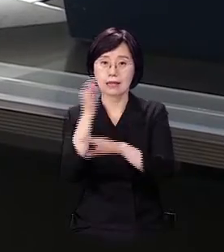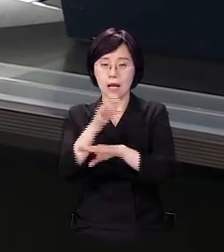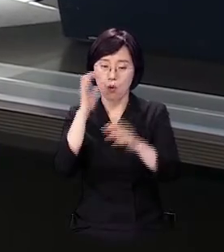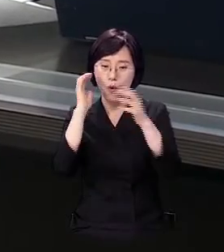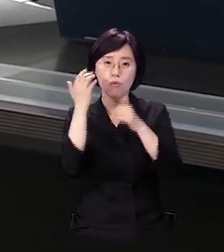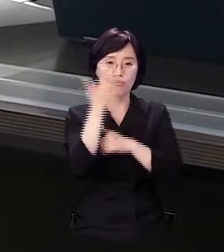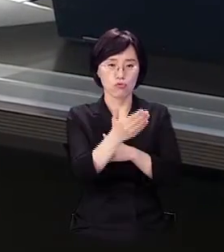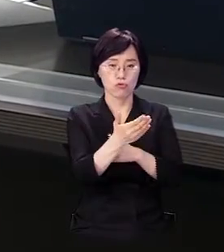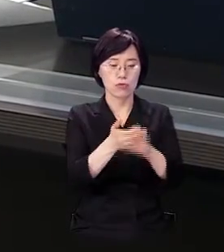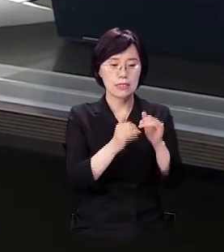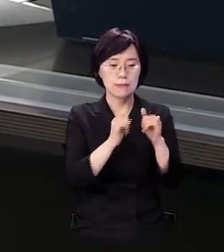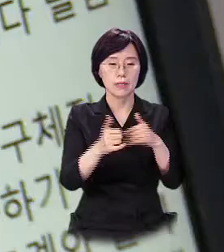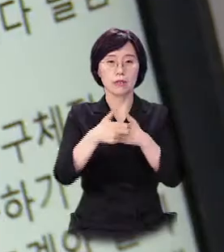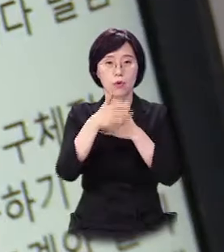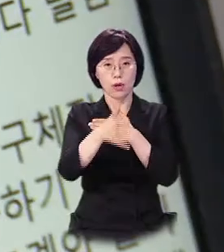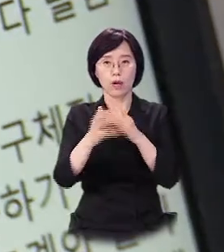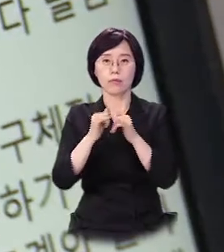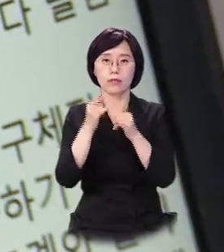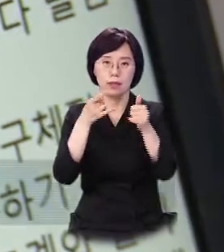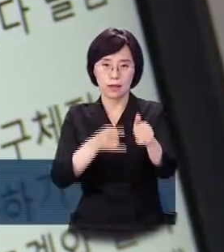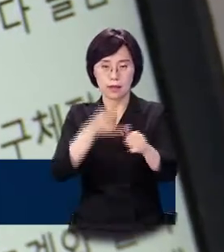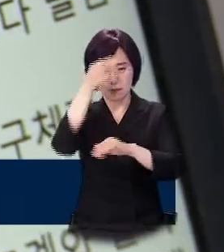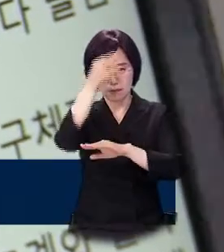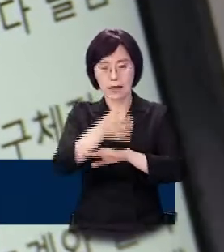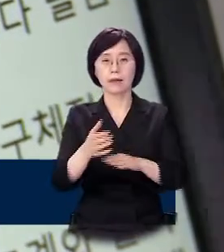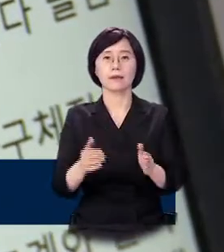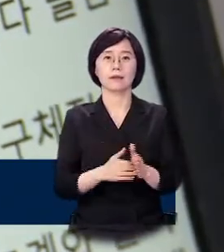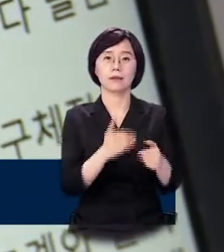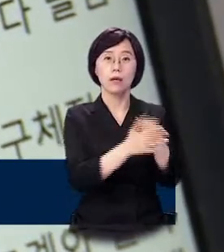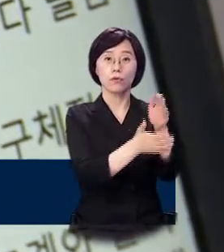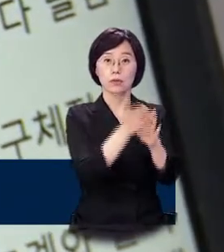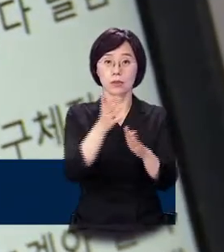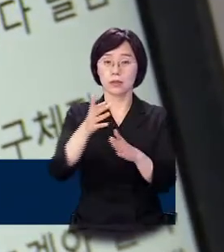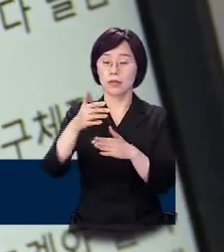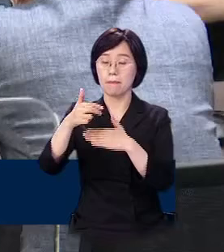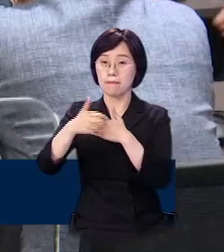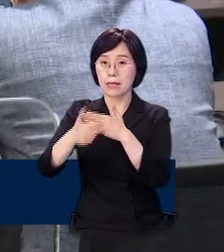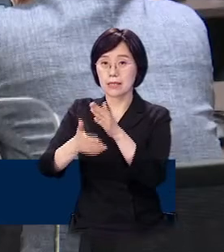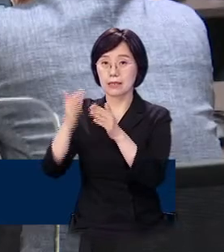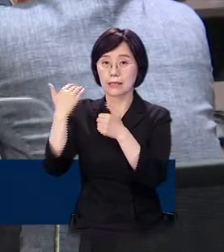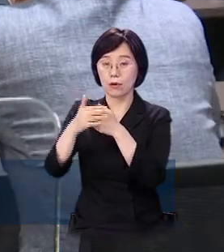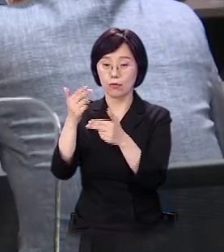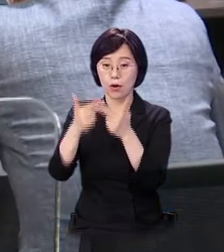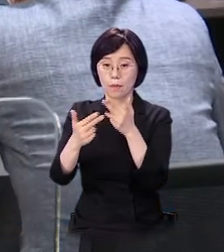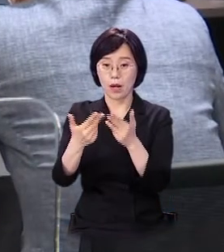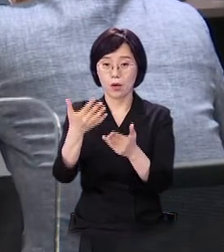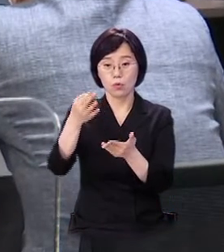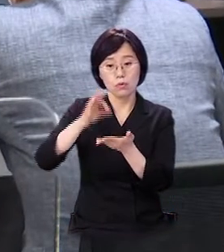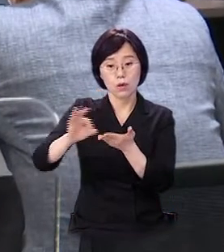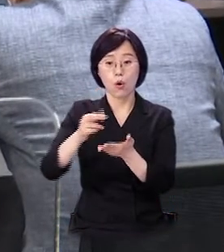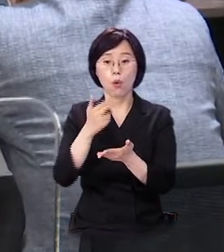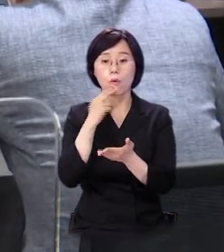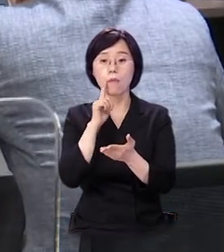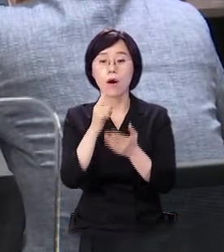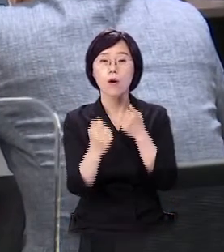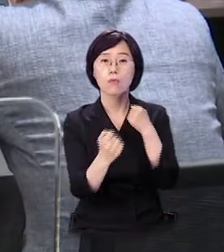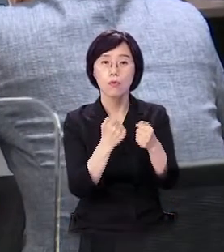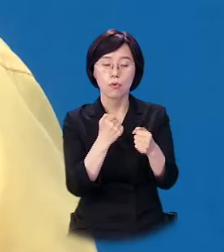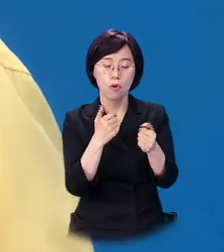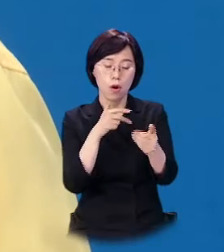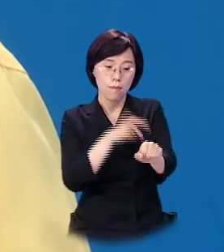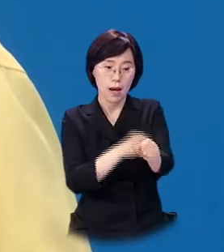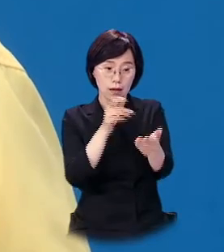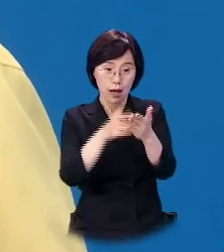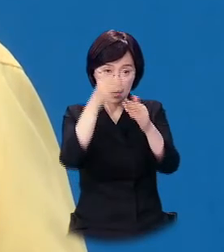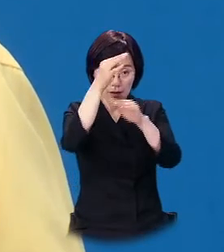의료계, 국민들에게 사과했습니다. 대구시와 메디시티 대구협의회의 예산이 집행된 사실이 없다면서도 백신 구매